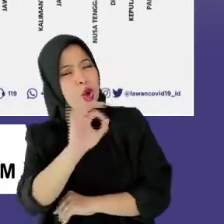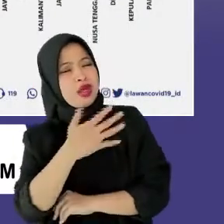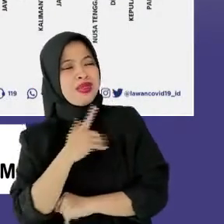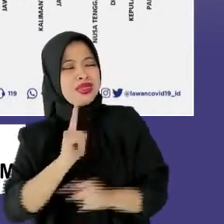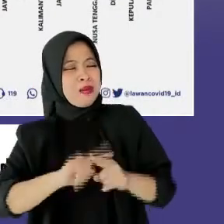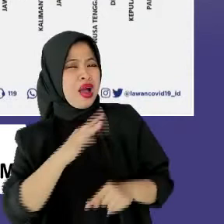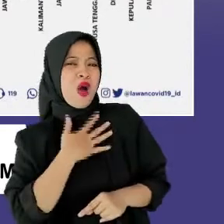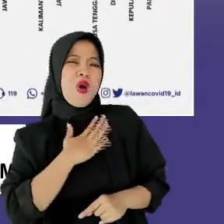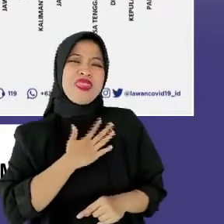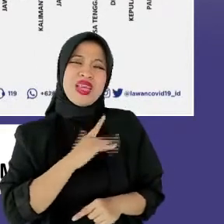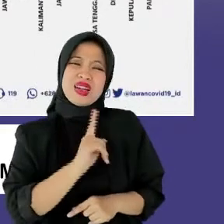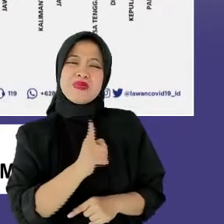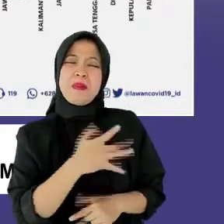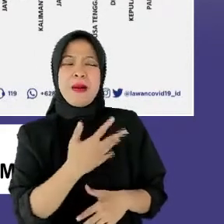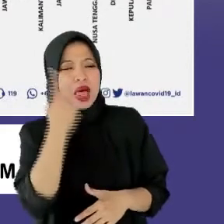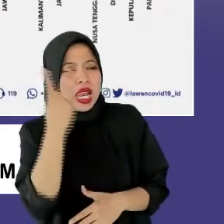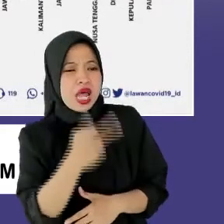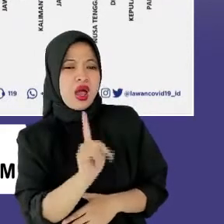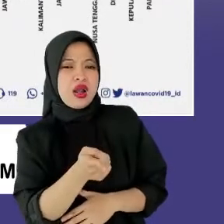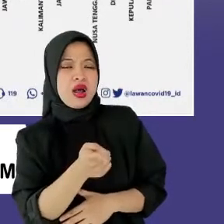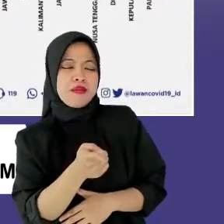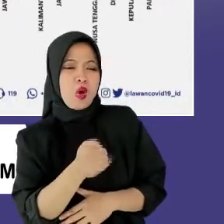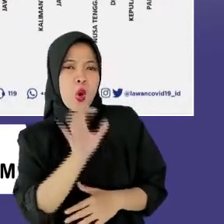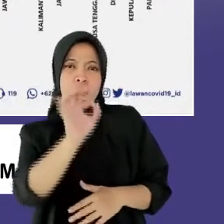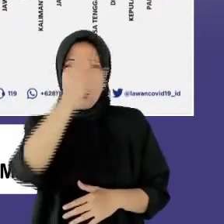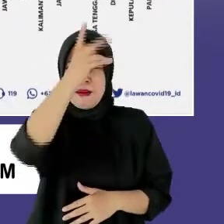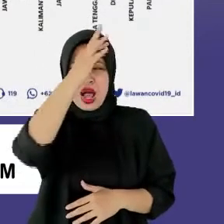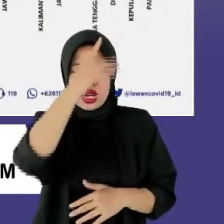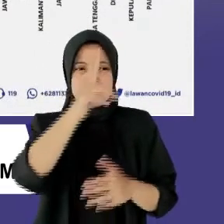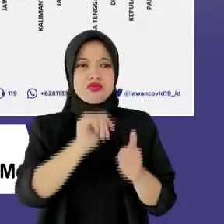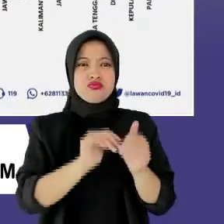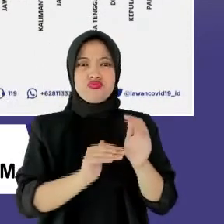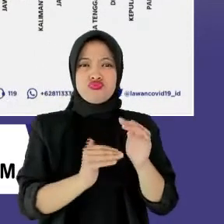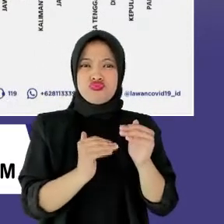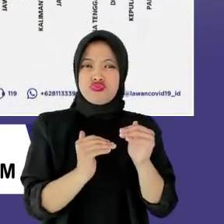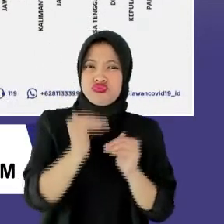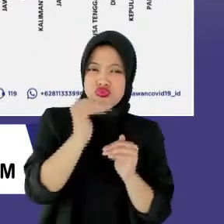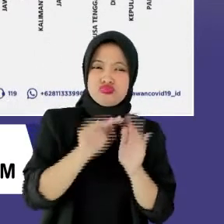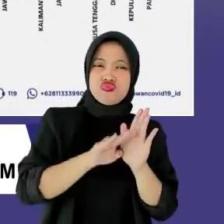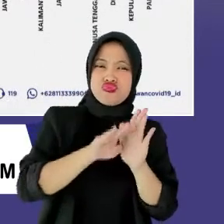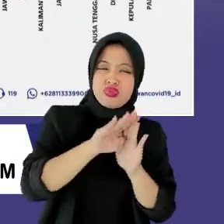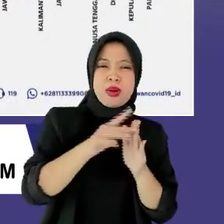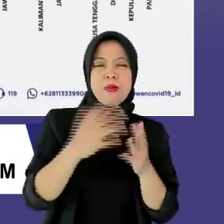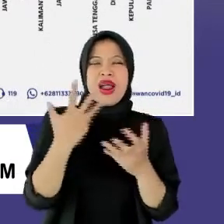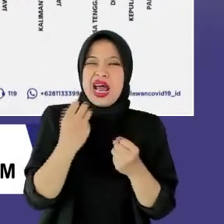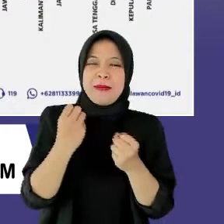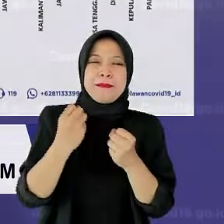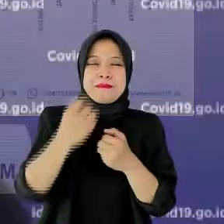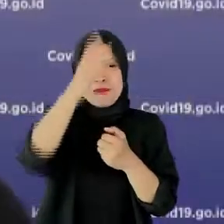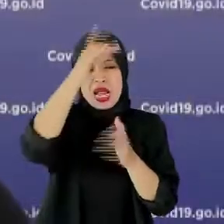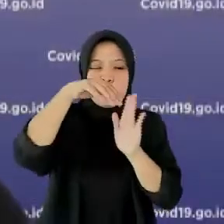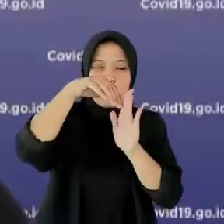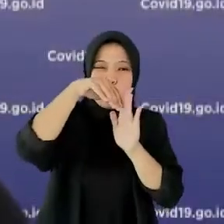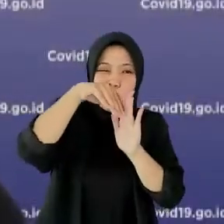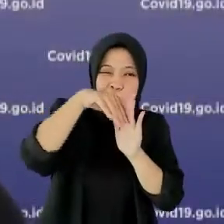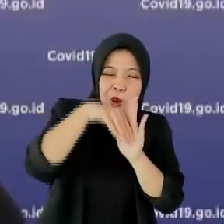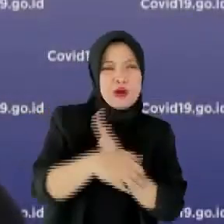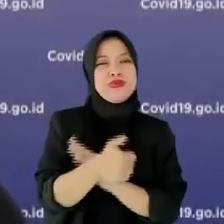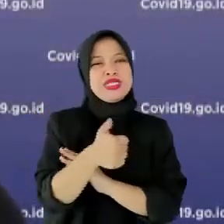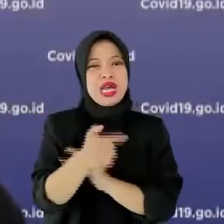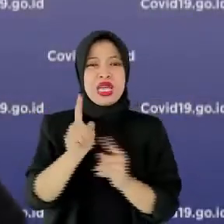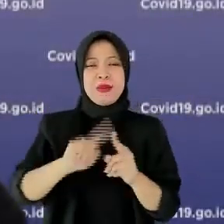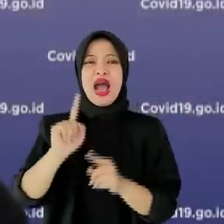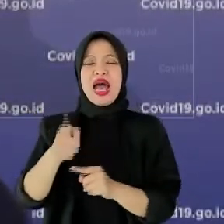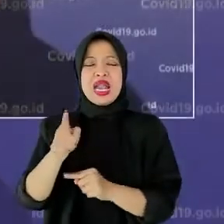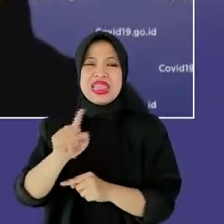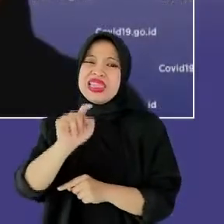khawatir ya Dokter Dewi ya, karena kan kalau lihat Bali itu masih tinggi, tapi kan Bali kita berharap akan turun pelan-pelan ya. Kemudian tapi ada yang